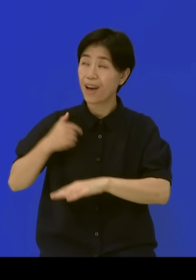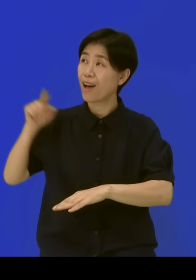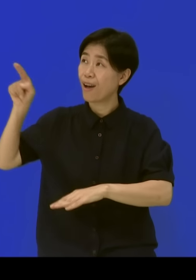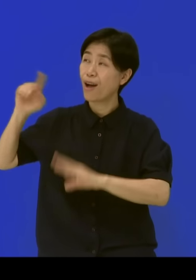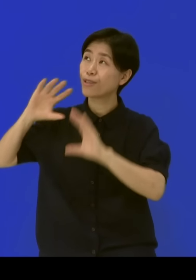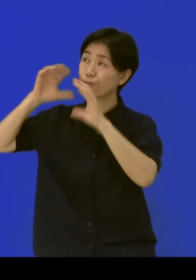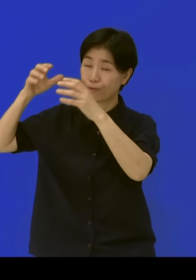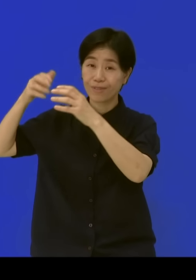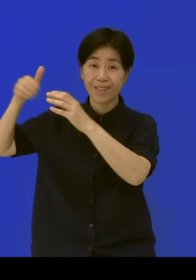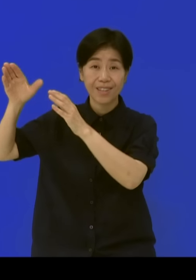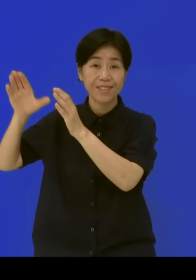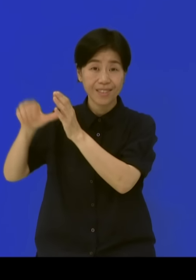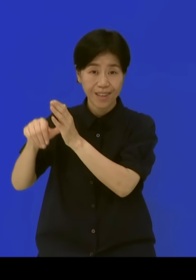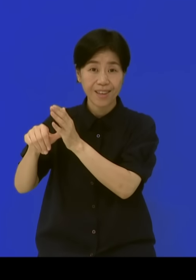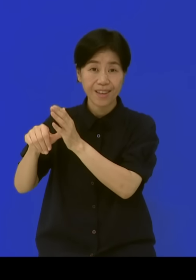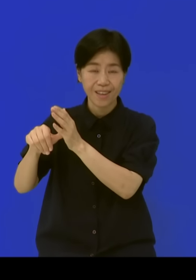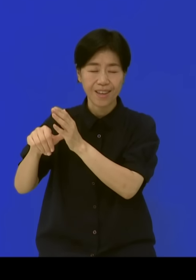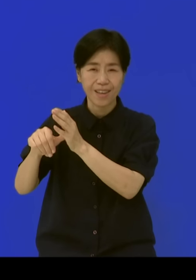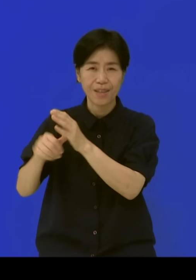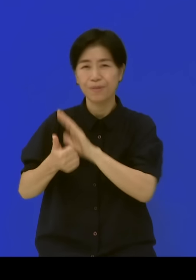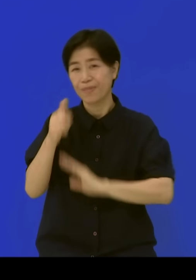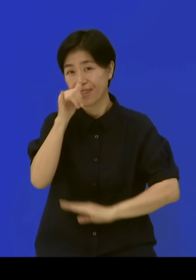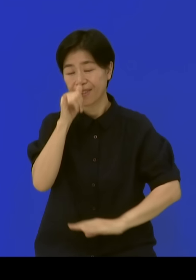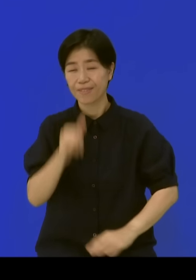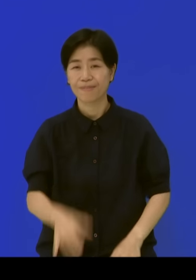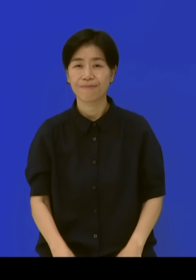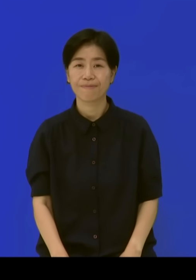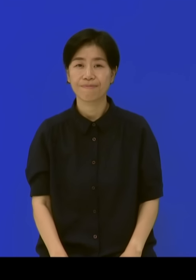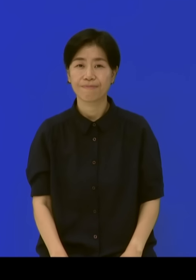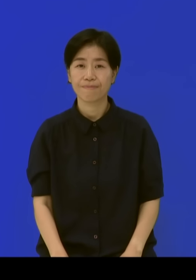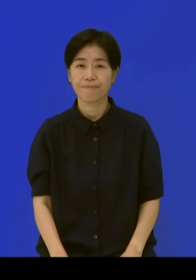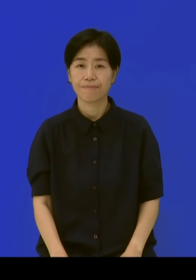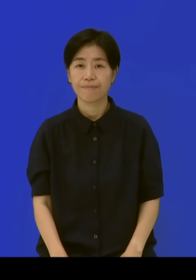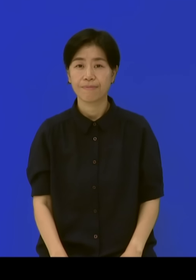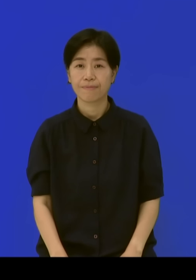가져갈 수 있는 소망이라고 생각합니다. 예.